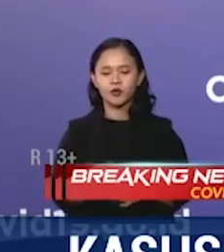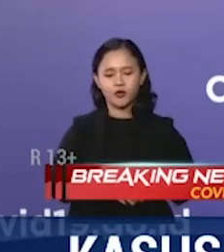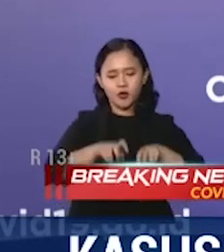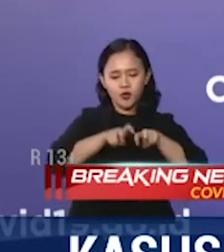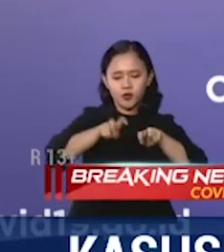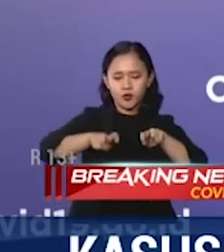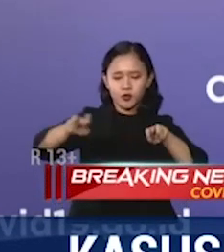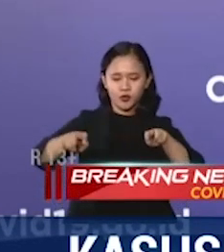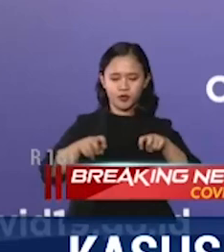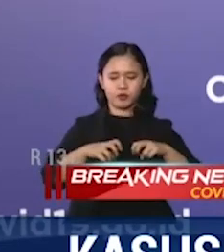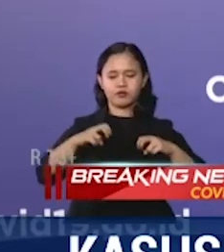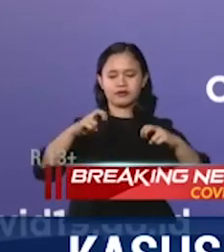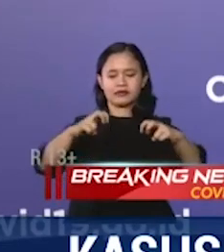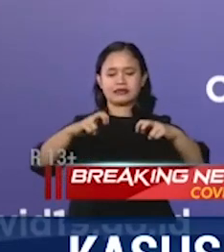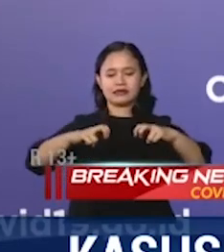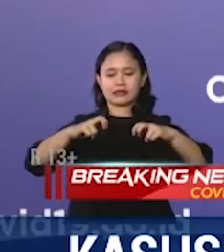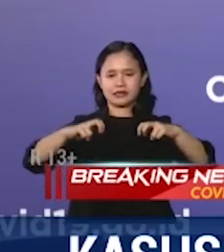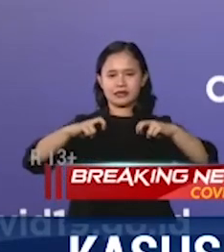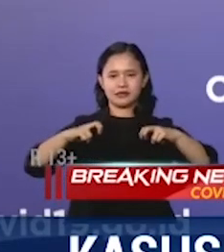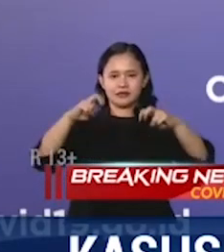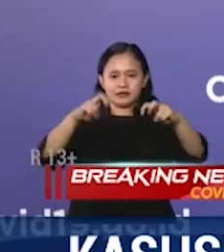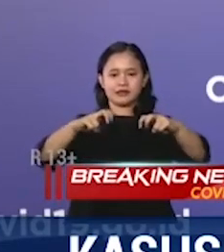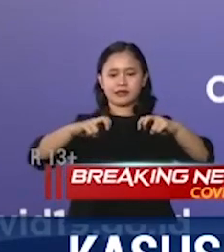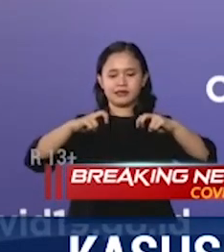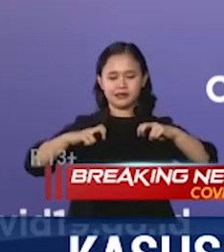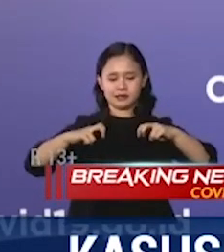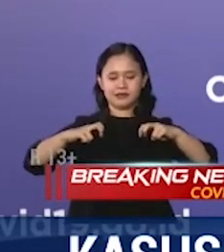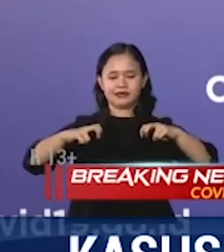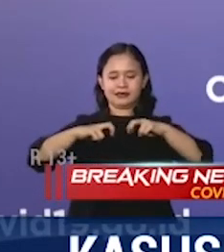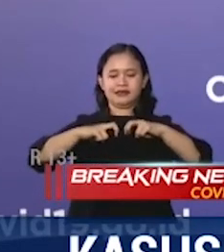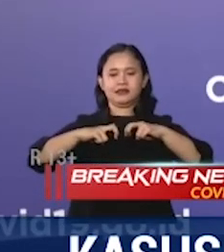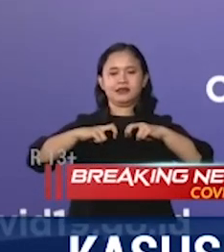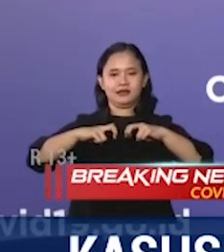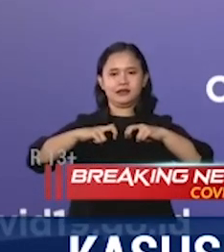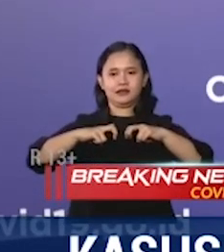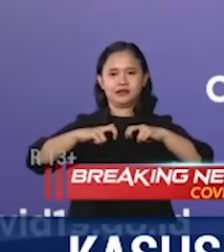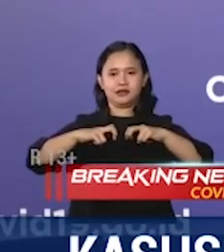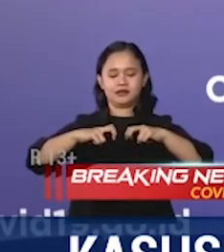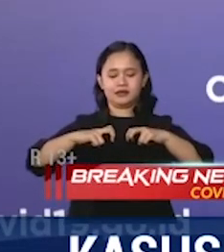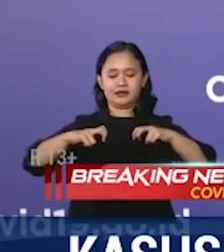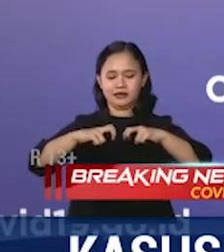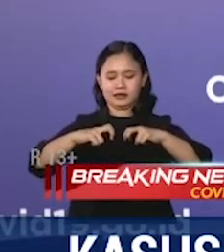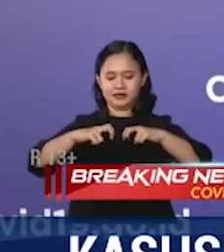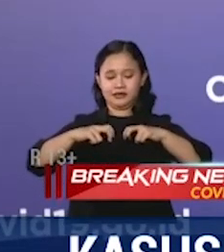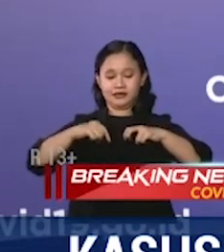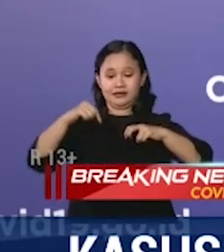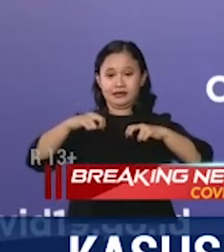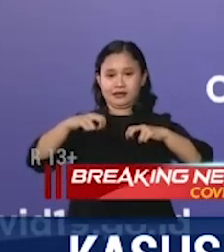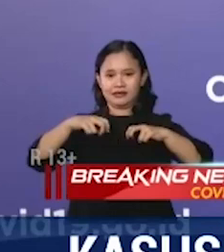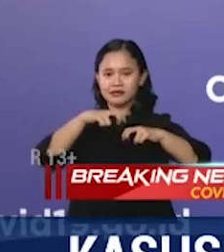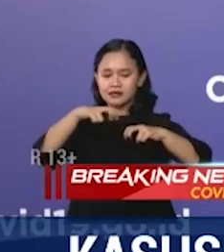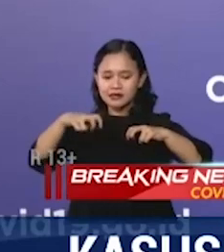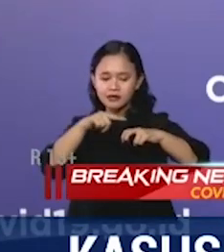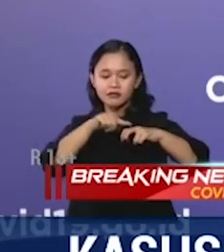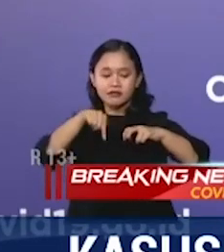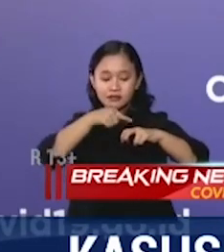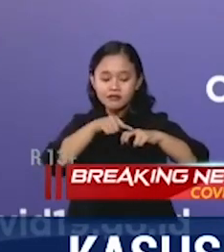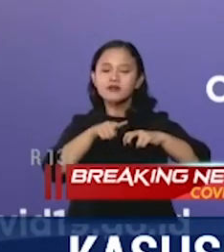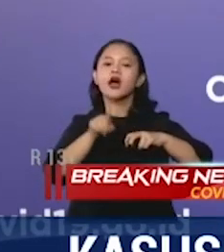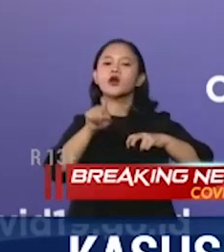yang berhadap-hadapan tidak lebih dari semeter Hai disaat inilah maka Segera gunakan